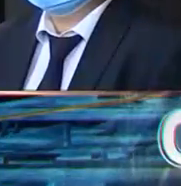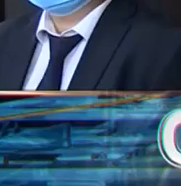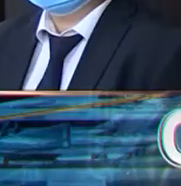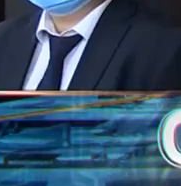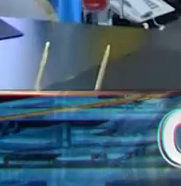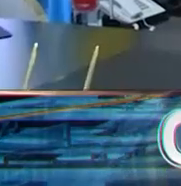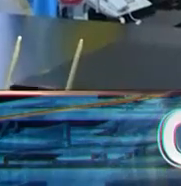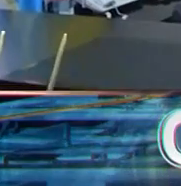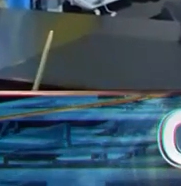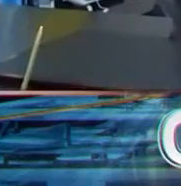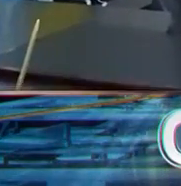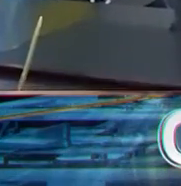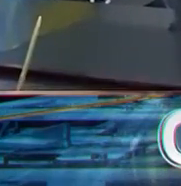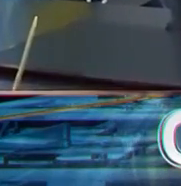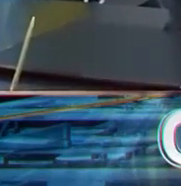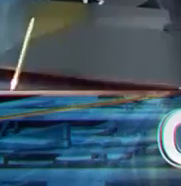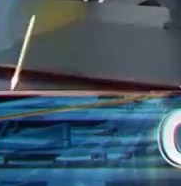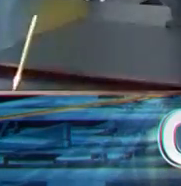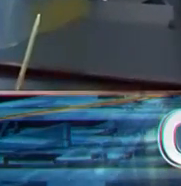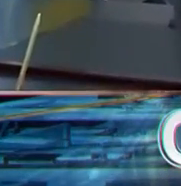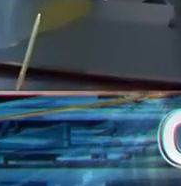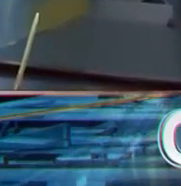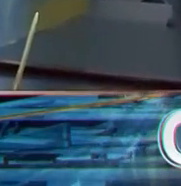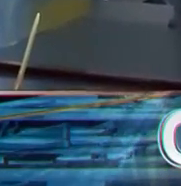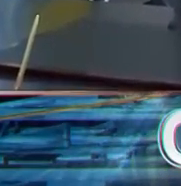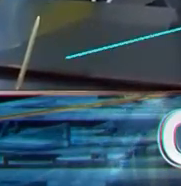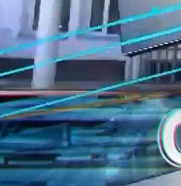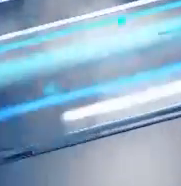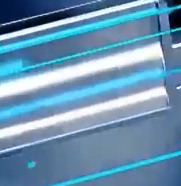Кадровые перестановки. В Талгарском районе назначен новый аким.